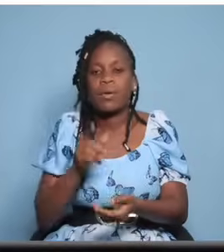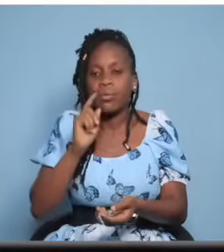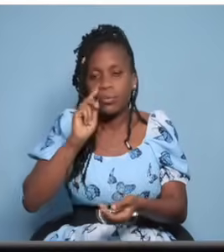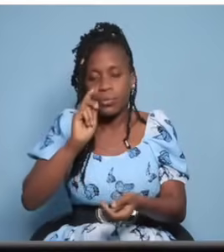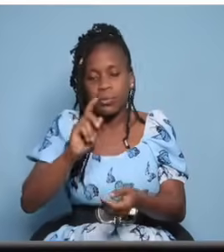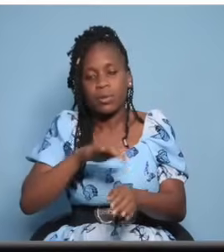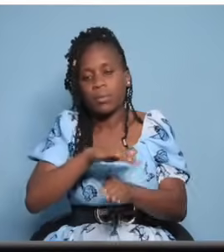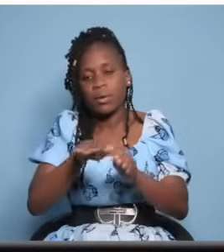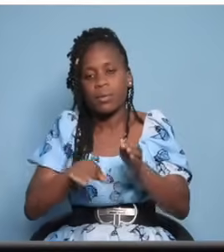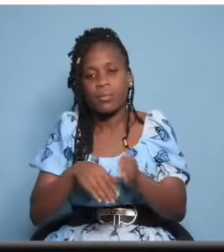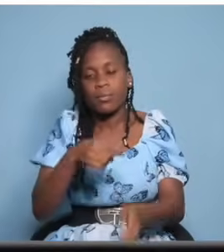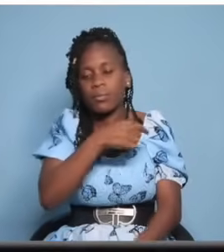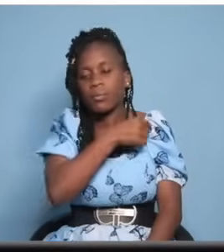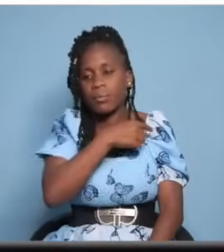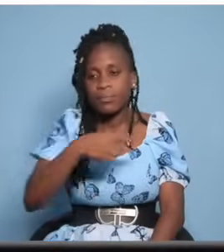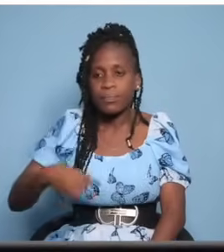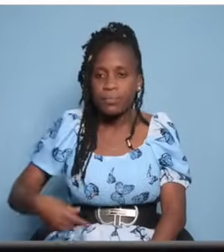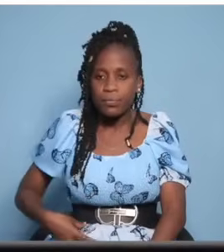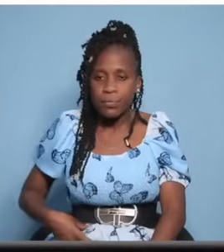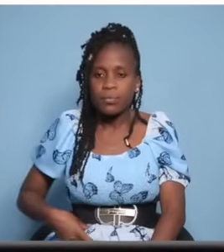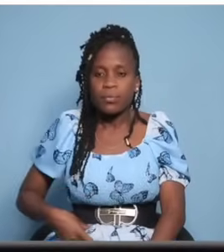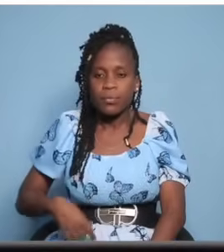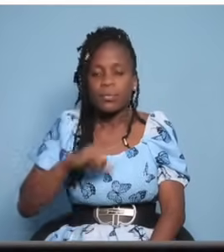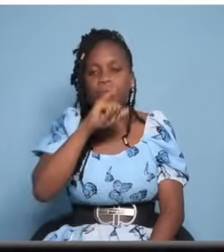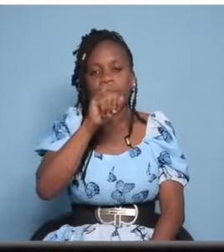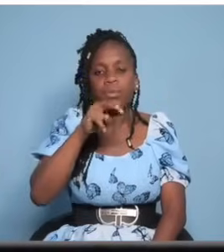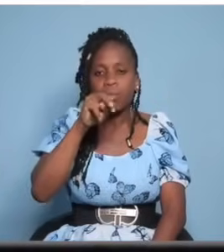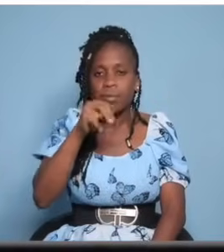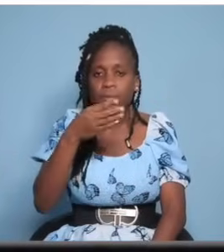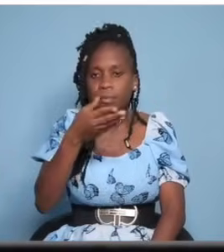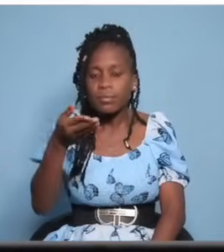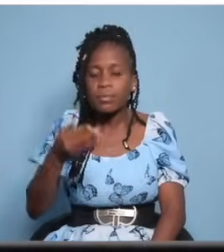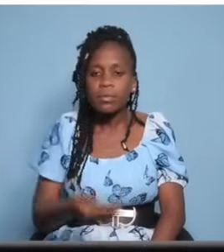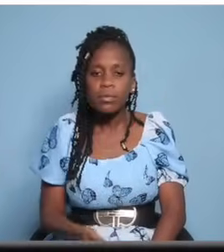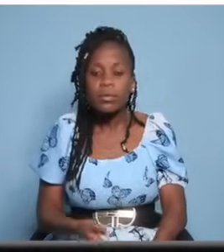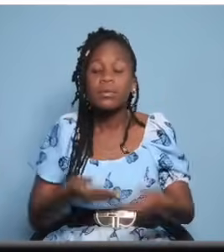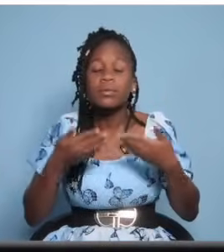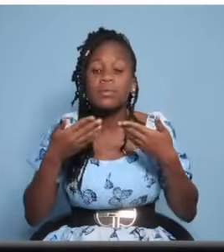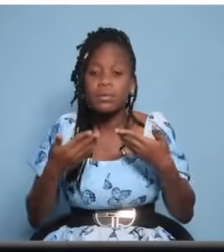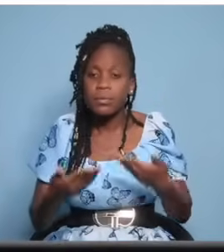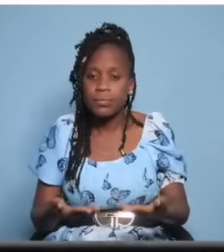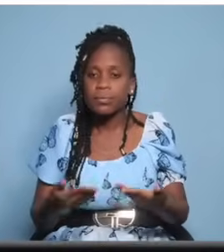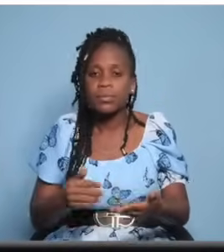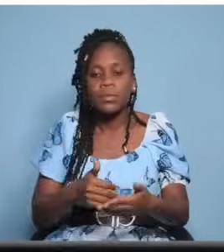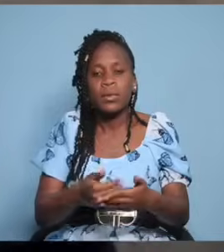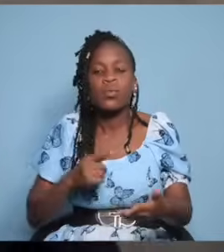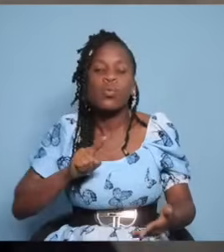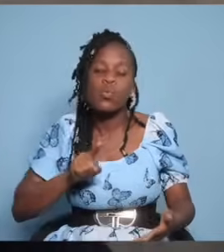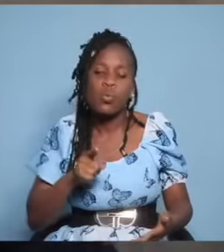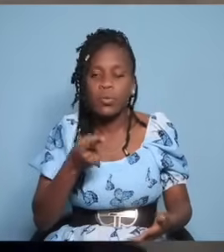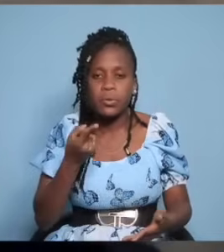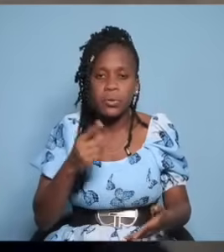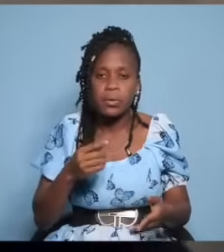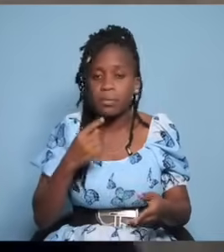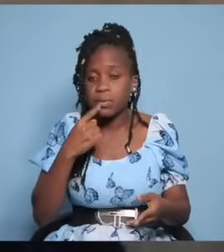rais Dr. John Garang Demebia. Sasa kwa nini msemaji wa chama